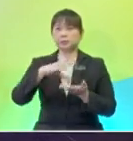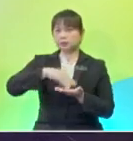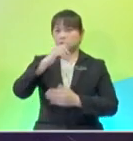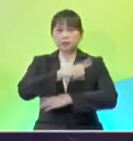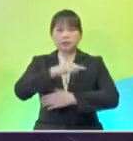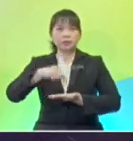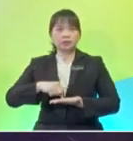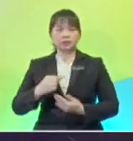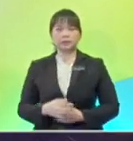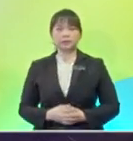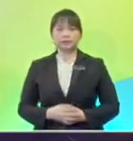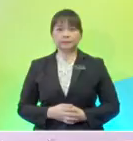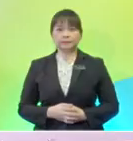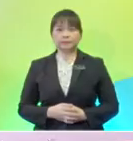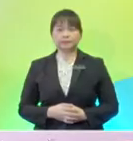silahkan